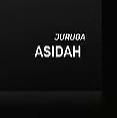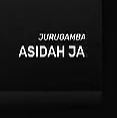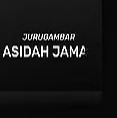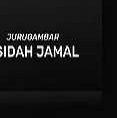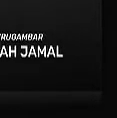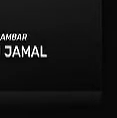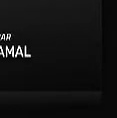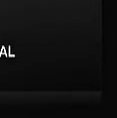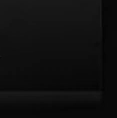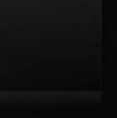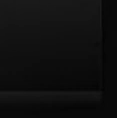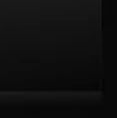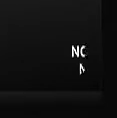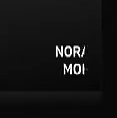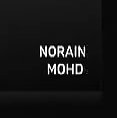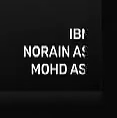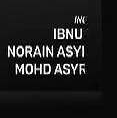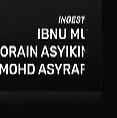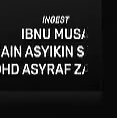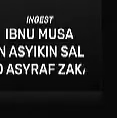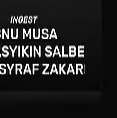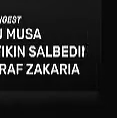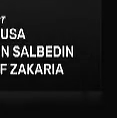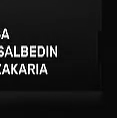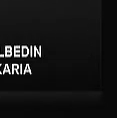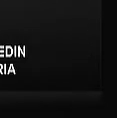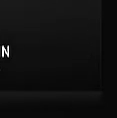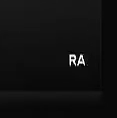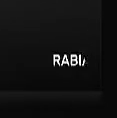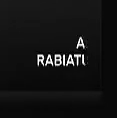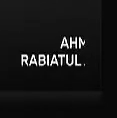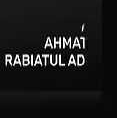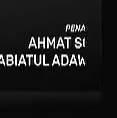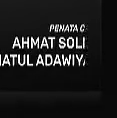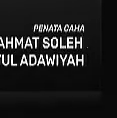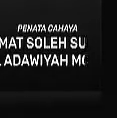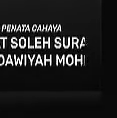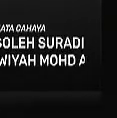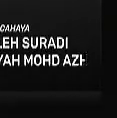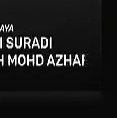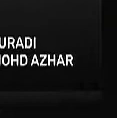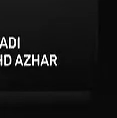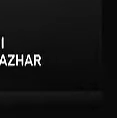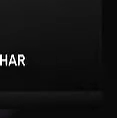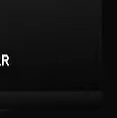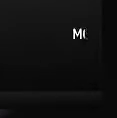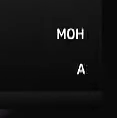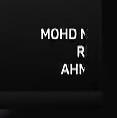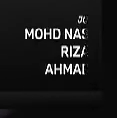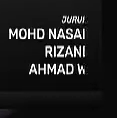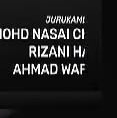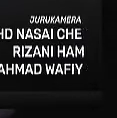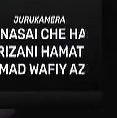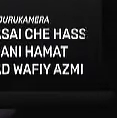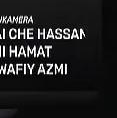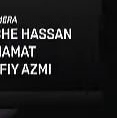catatan untuk 100 lagi caranya cuma kasih Muhamad scada segi meluangkan masa bersama kami saya pasti perbuat ini akan disambung lagi untuk ceci